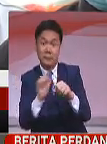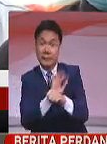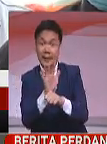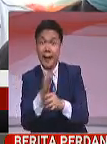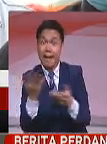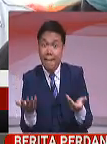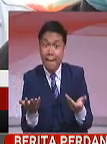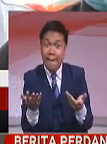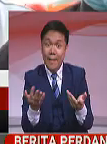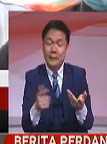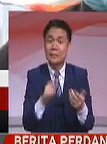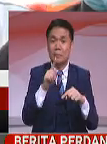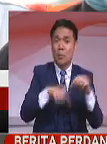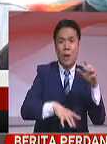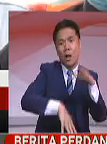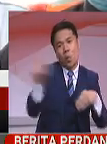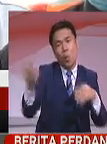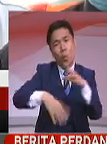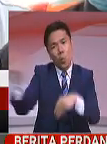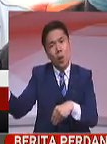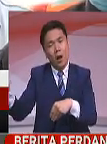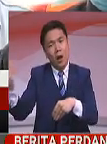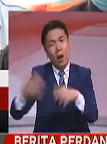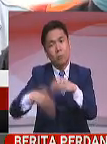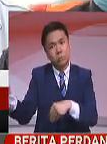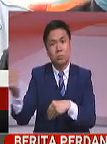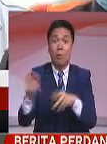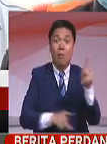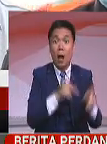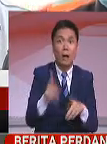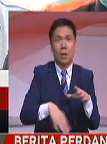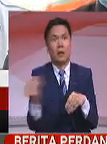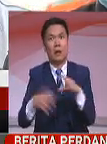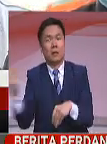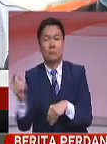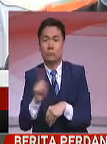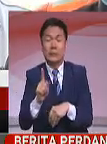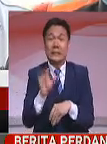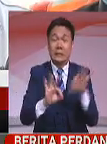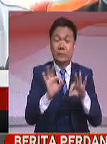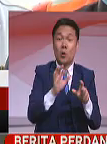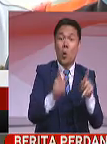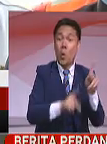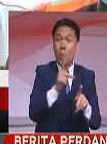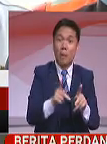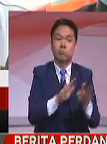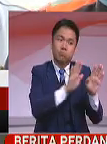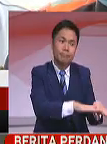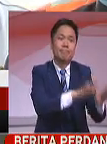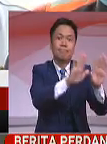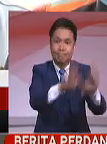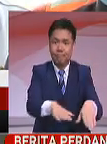adalah mengurangkan pergerakan, to restrict the movement of people. Jadi kalau kita boleh kurangkan jumlah mereka